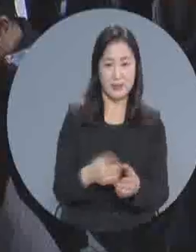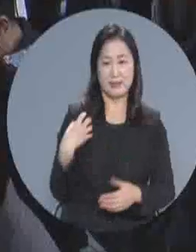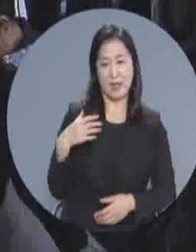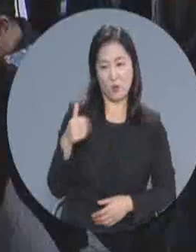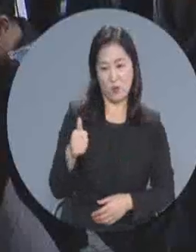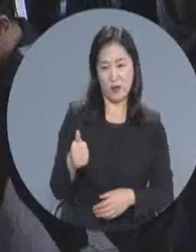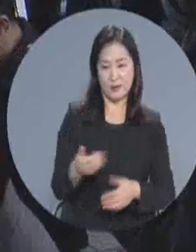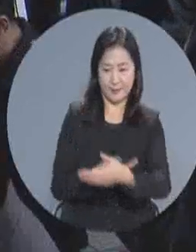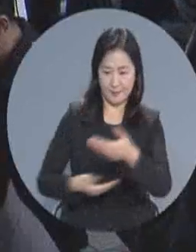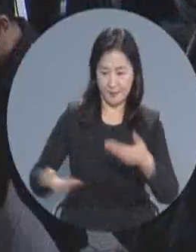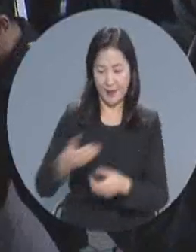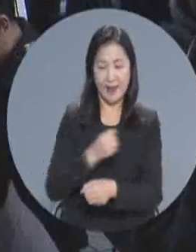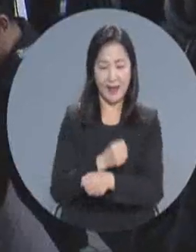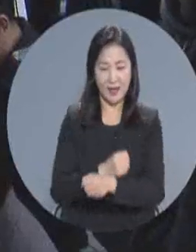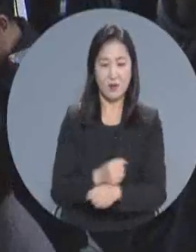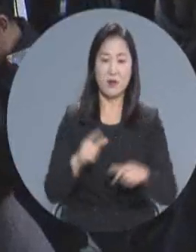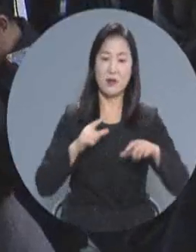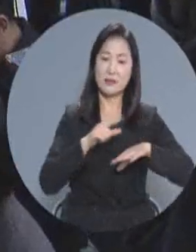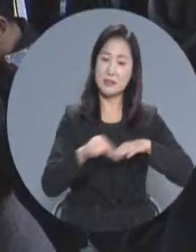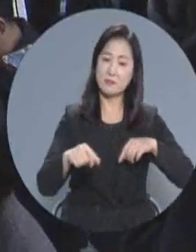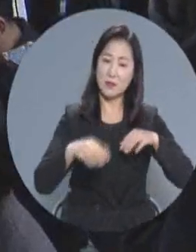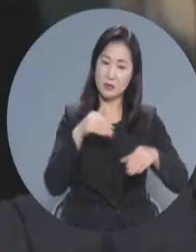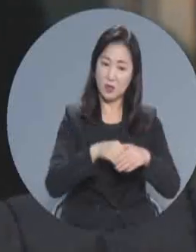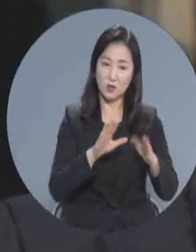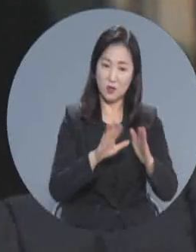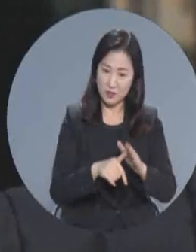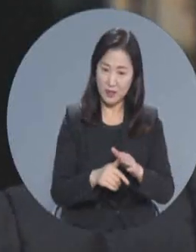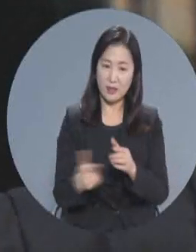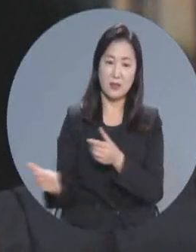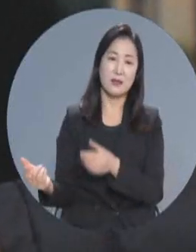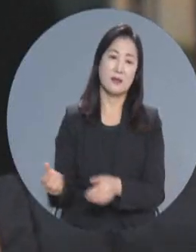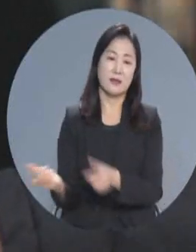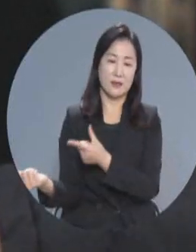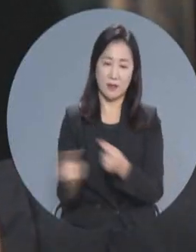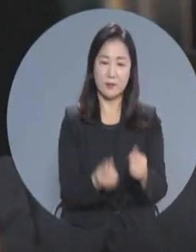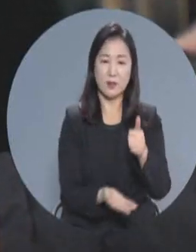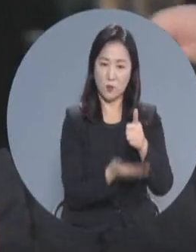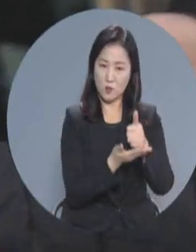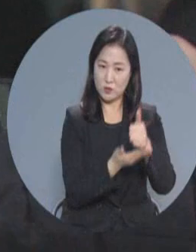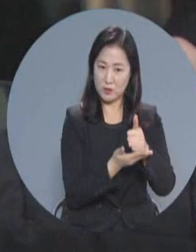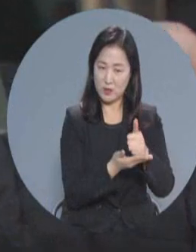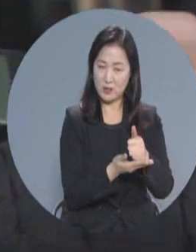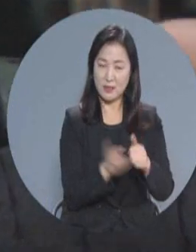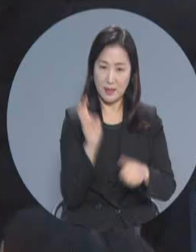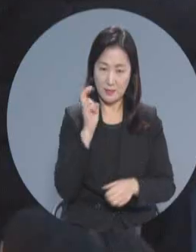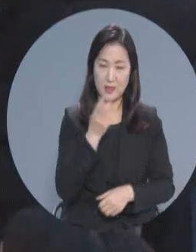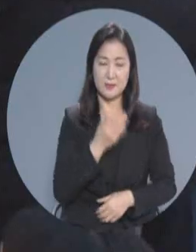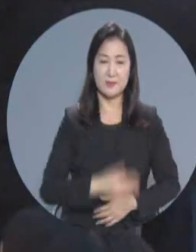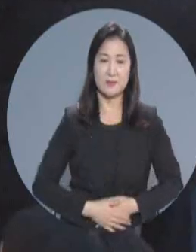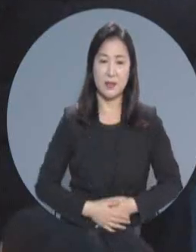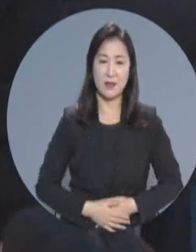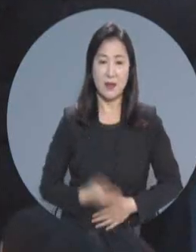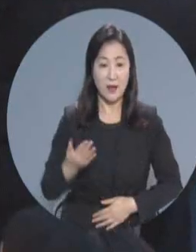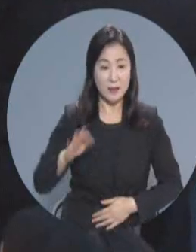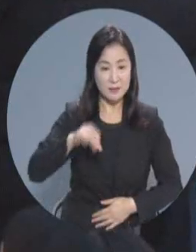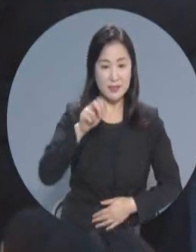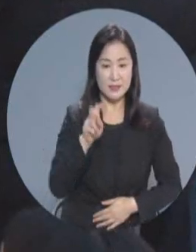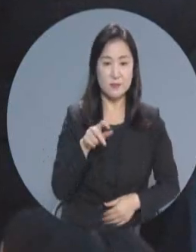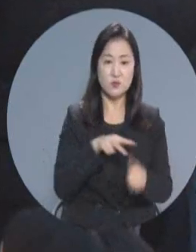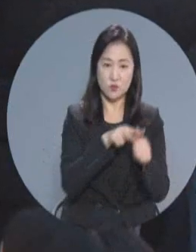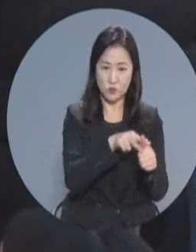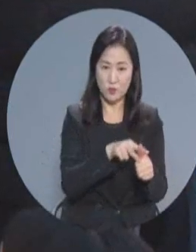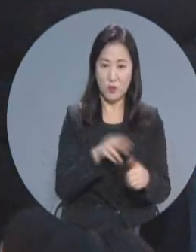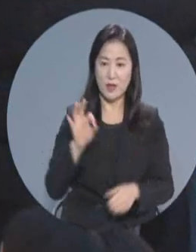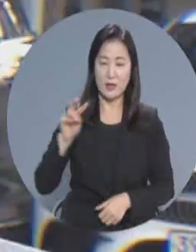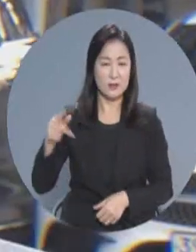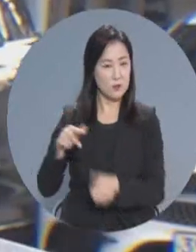자리를 내주거나 지방선거에서 광역단체장 연합공천 등이 검토될 수 있습니다. 다만 진보 성향의 심상정 후보와 중도